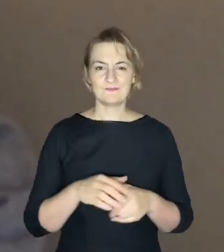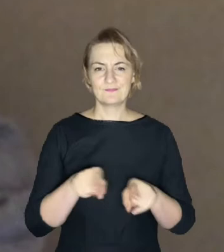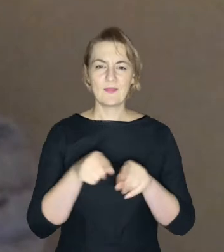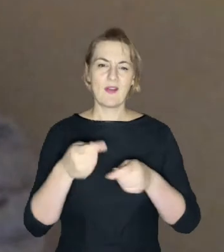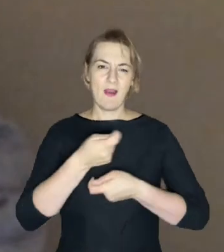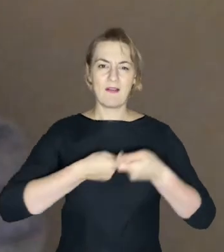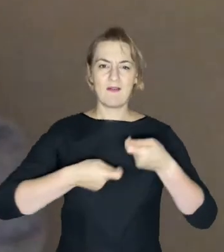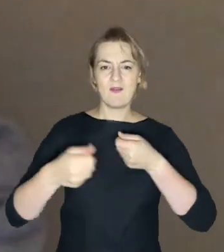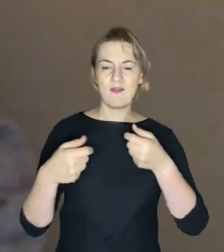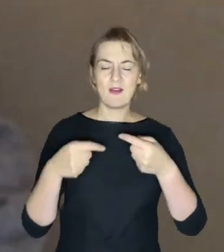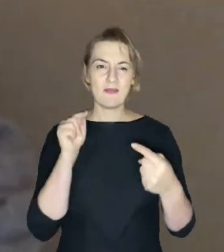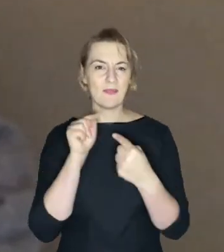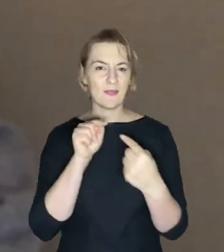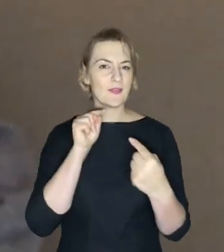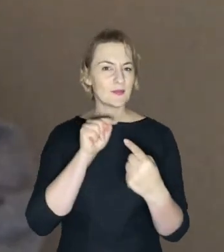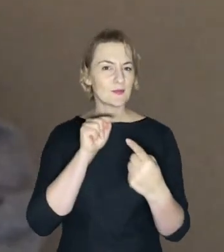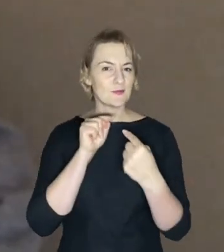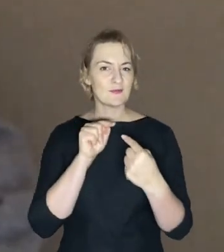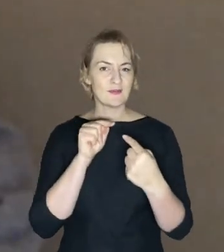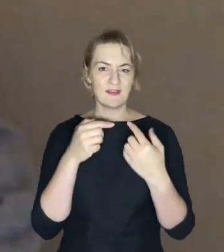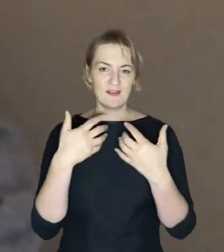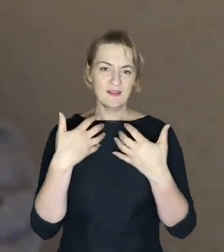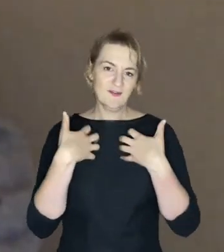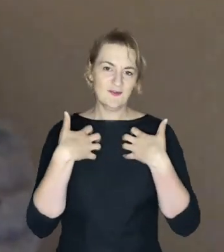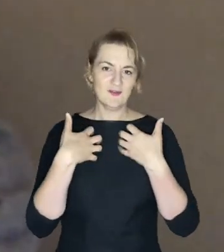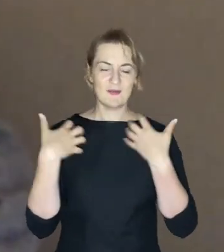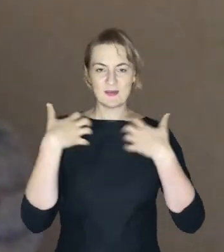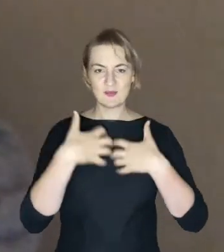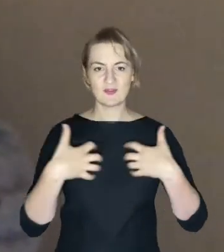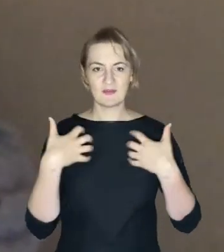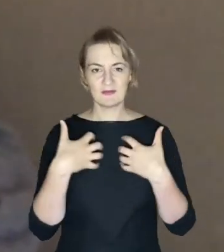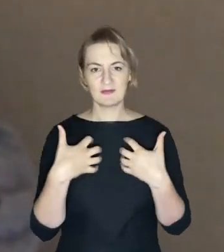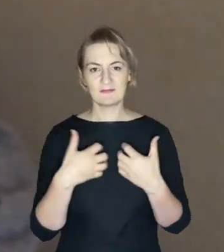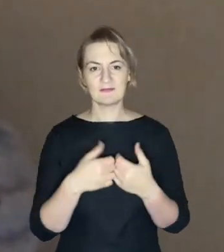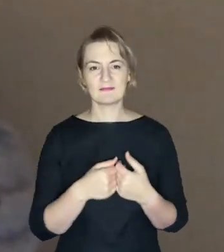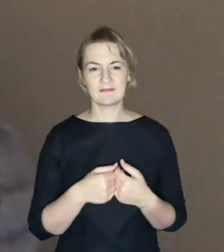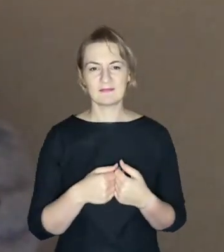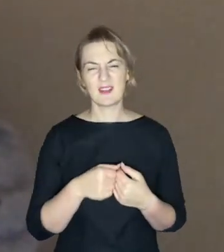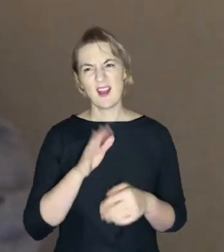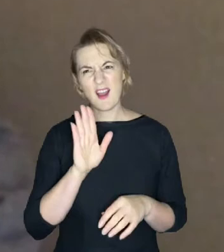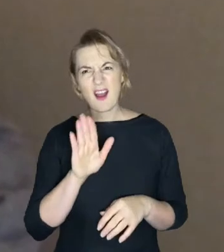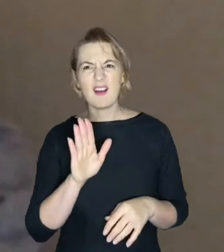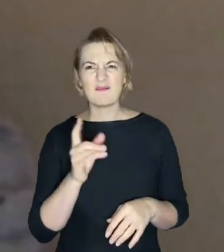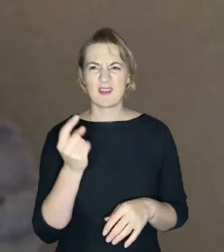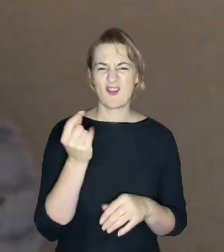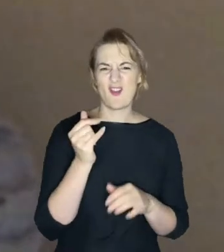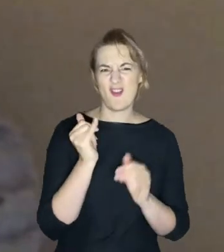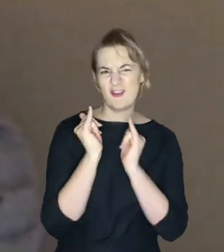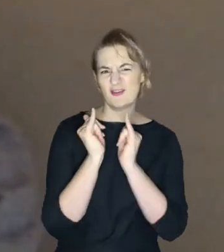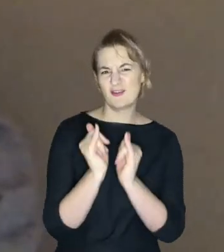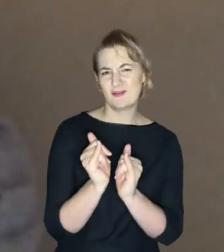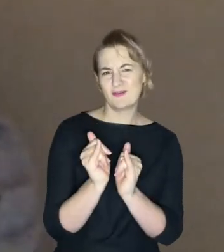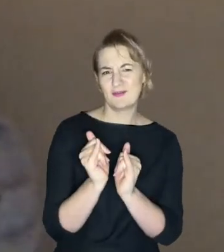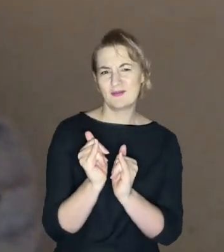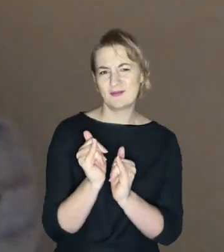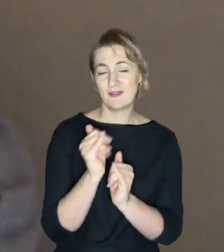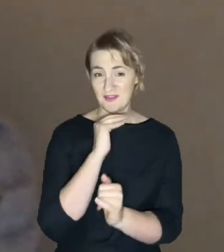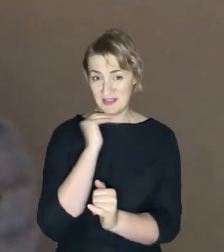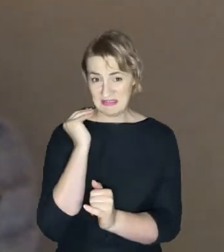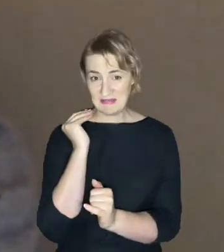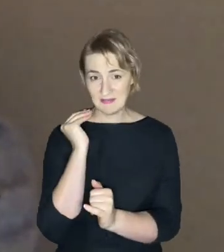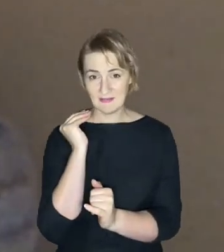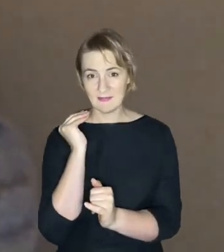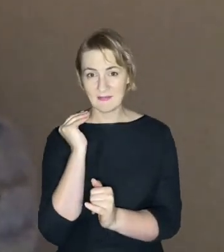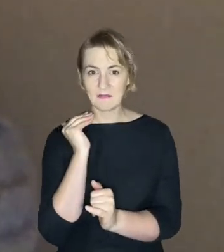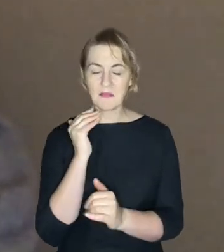prawda, negocjowania z losem, z przyrodą i tak dalej. To może trochę odpuścimy, może trochę tego